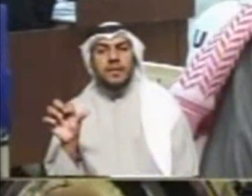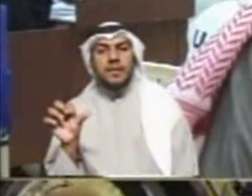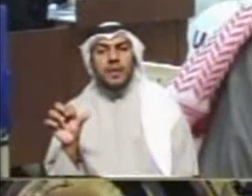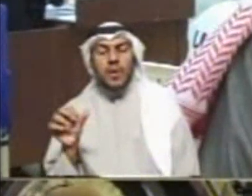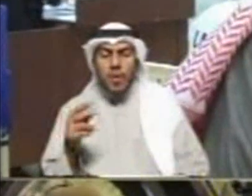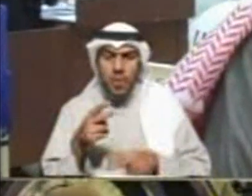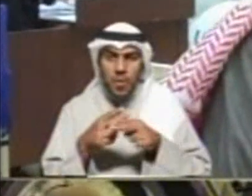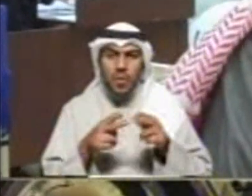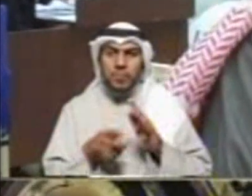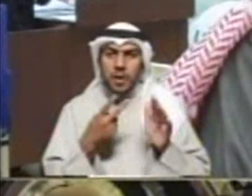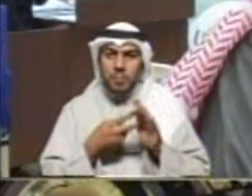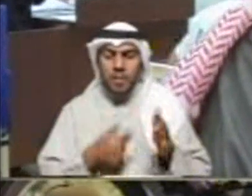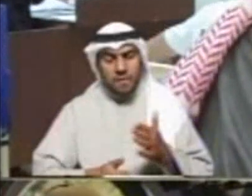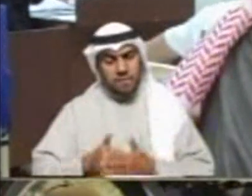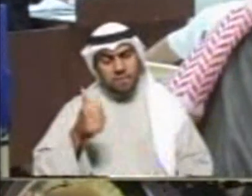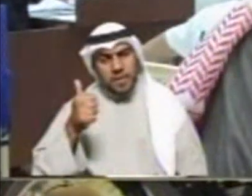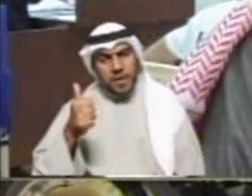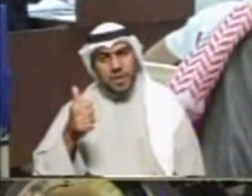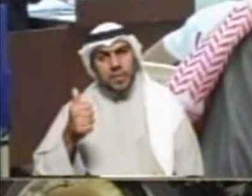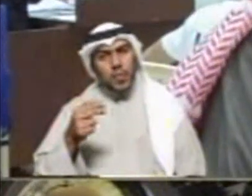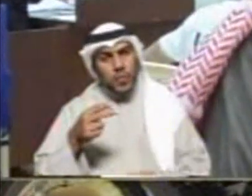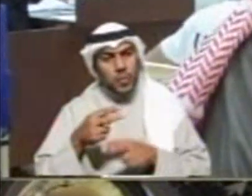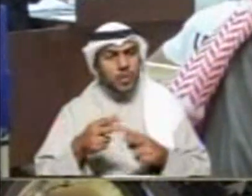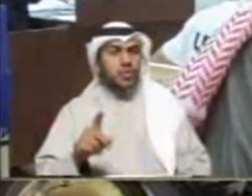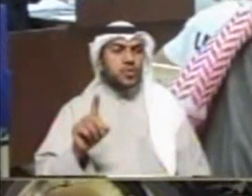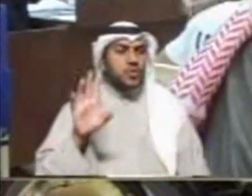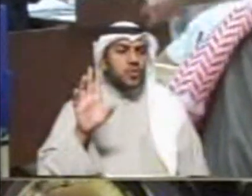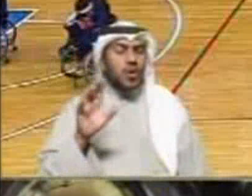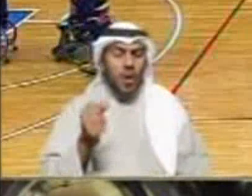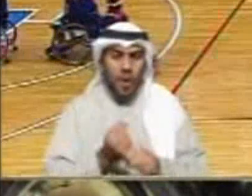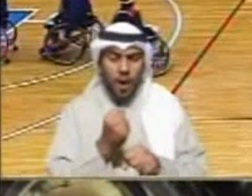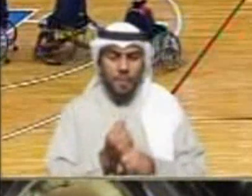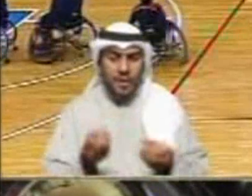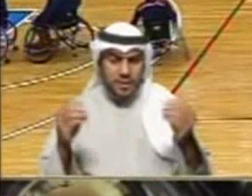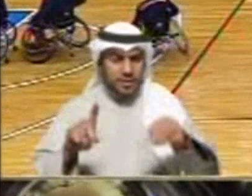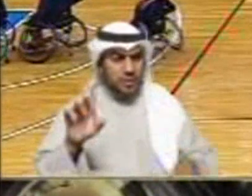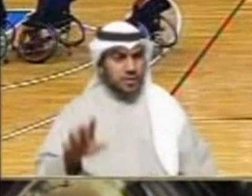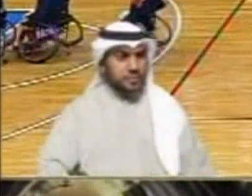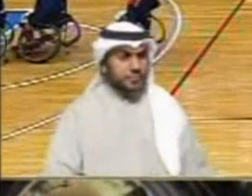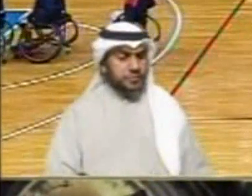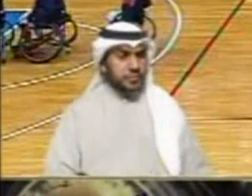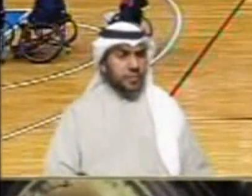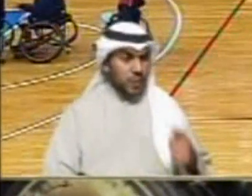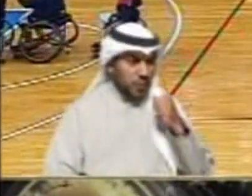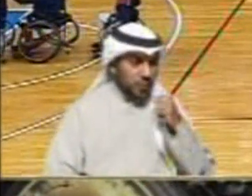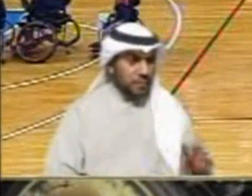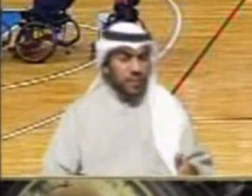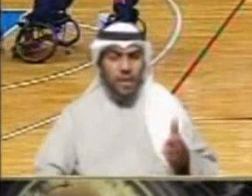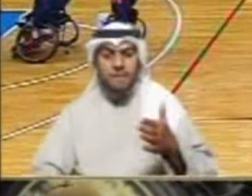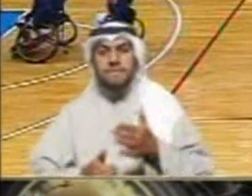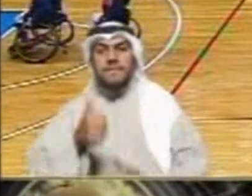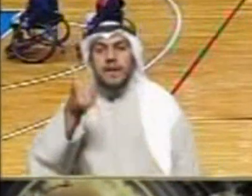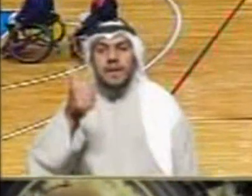البطولة للمرة الثامنة وهذا التاسعة، وإن شاء الله الجاية أكثر. ومع نجاح حفل الافتتاح ضرب